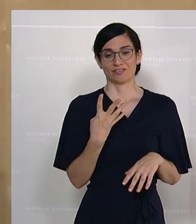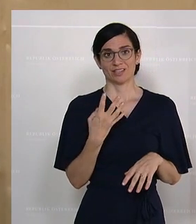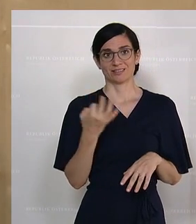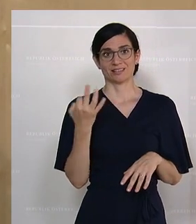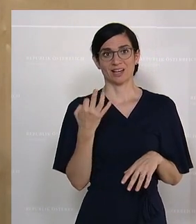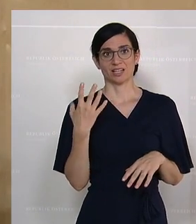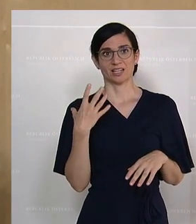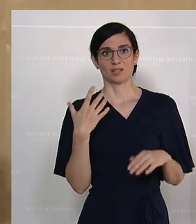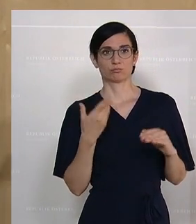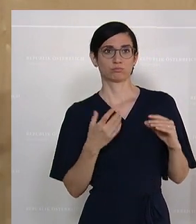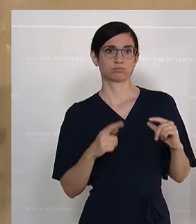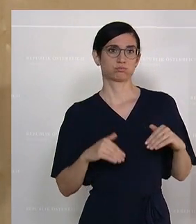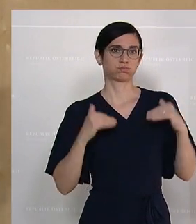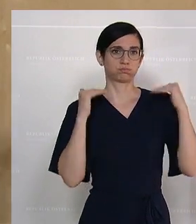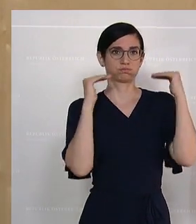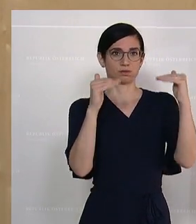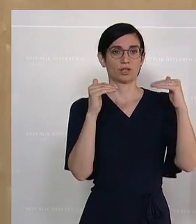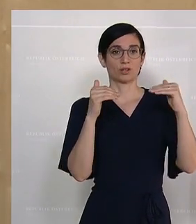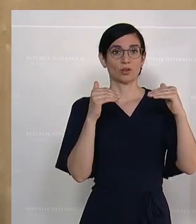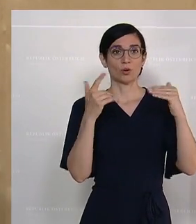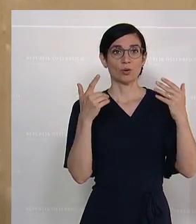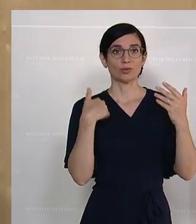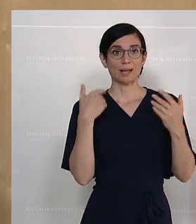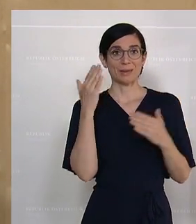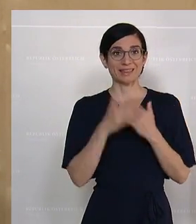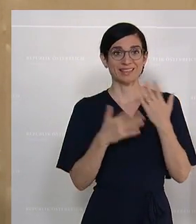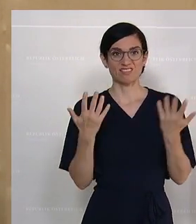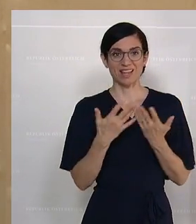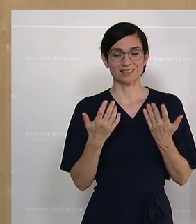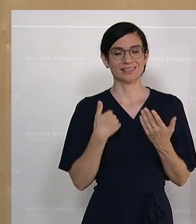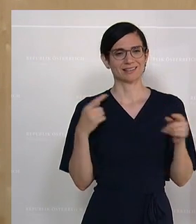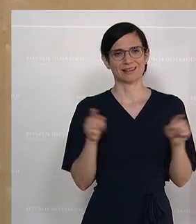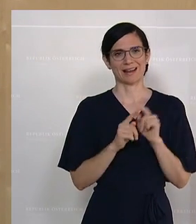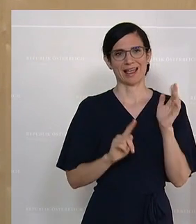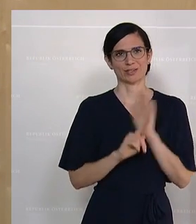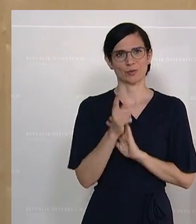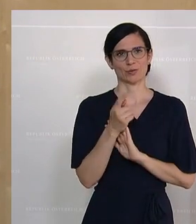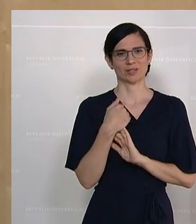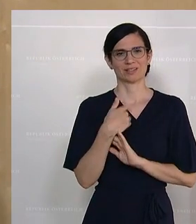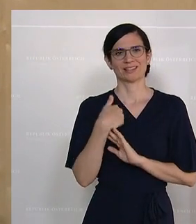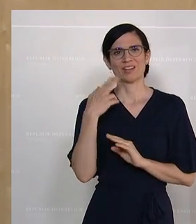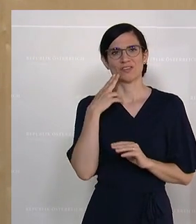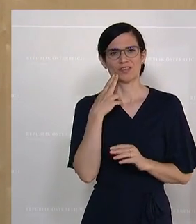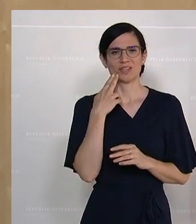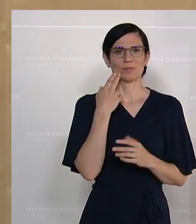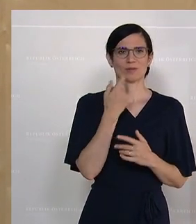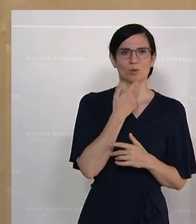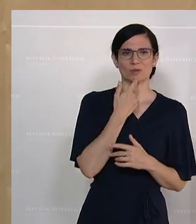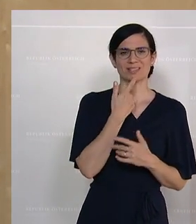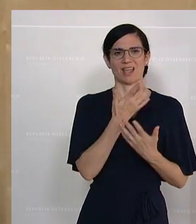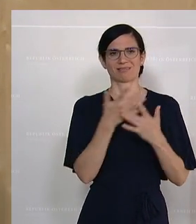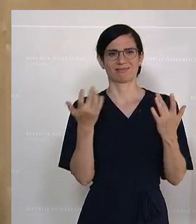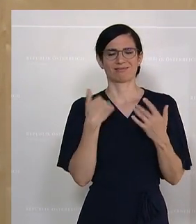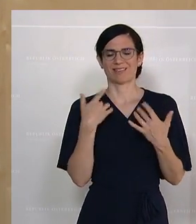es wieder aufgegeben und am schluss ist gleich hoch wie vorher ja wo ist denn jetzt die milliarden in den konzernzentralen die sie vorgeben zu